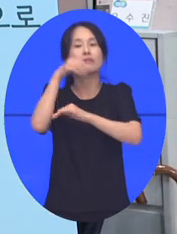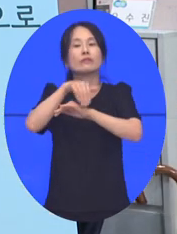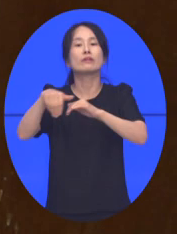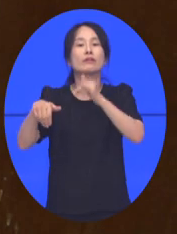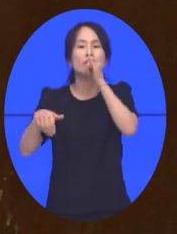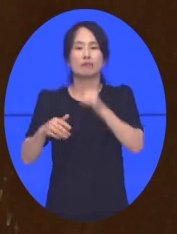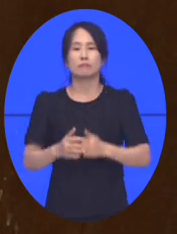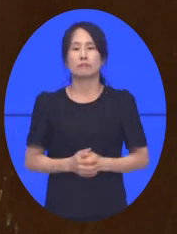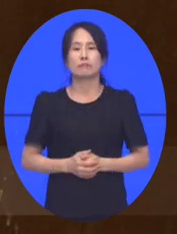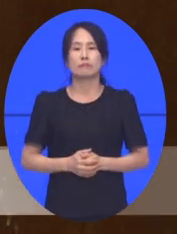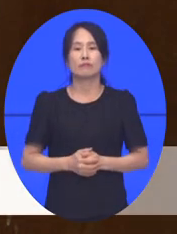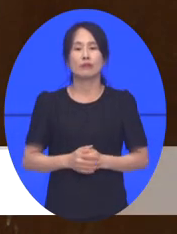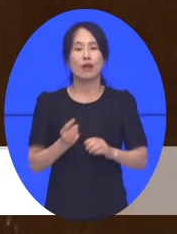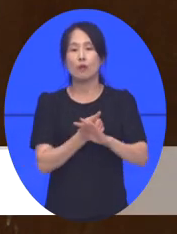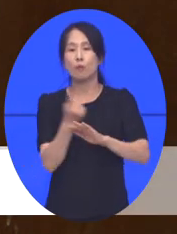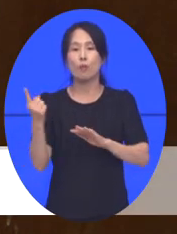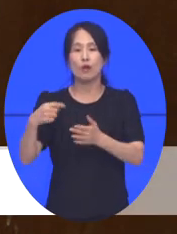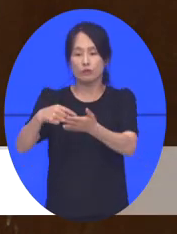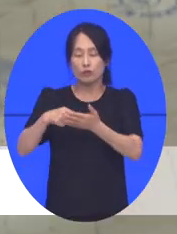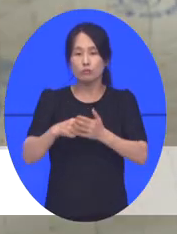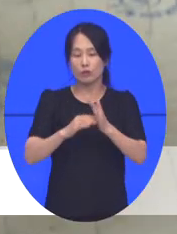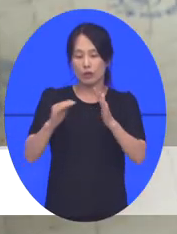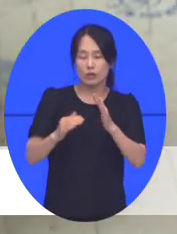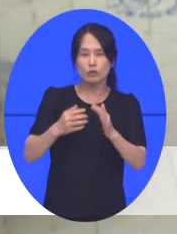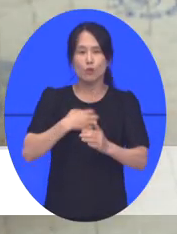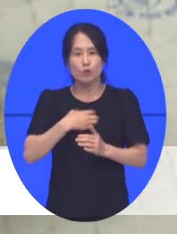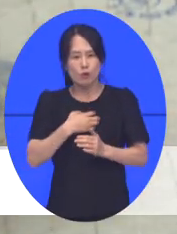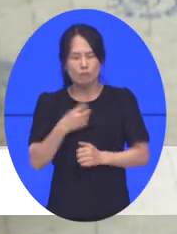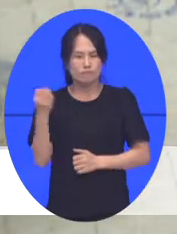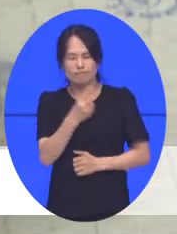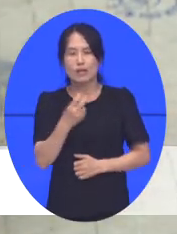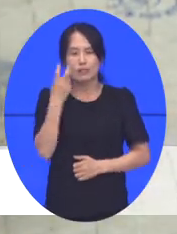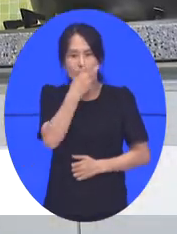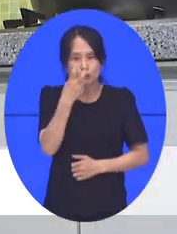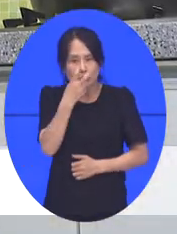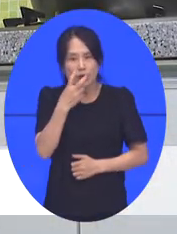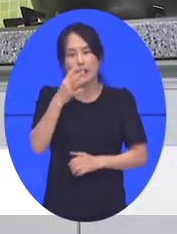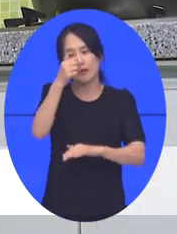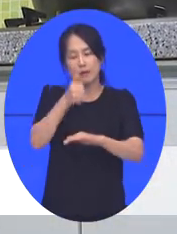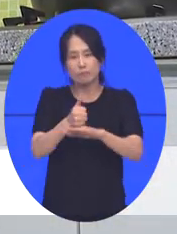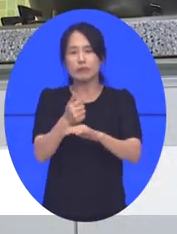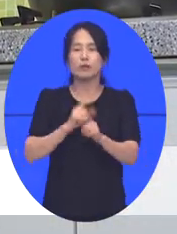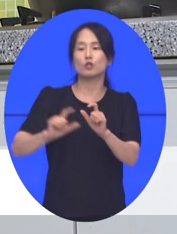예정입니다. 이외에도 접수된 가구의 위기도를 다시 조사해 사후 관리에